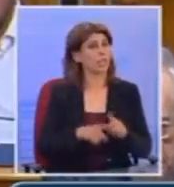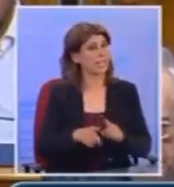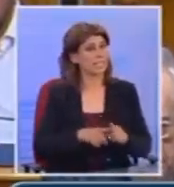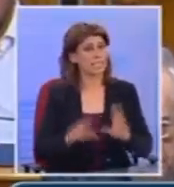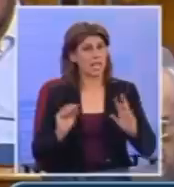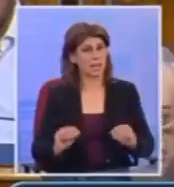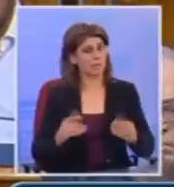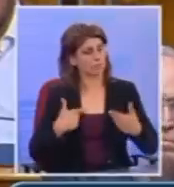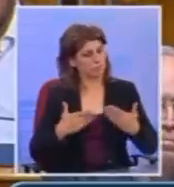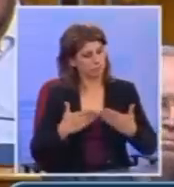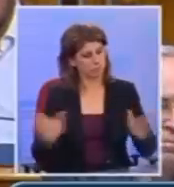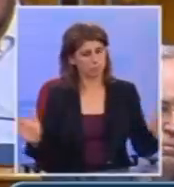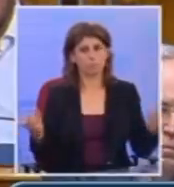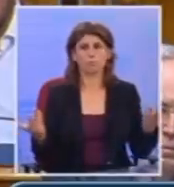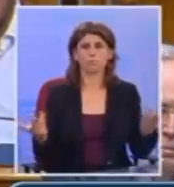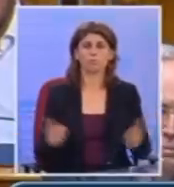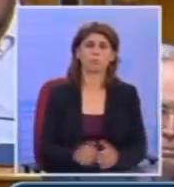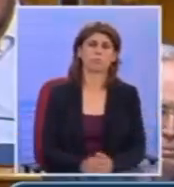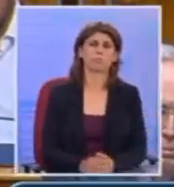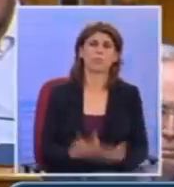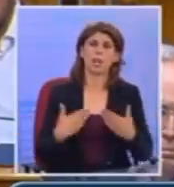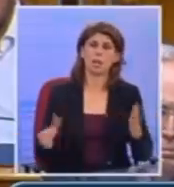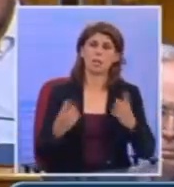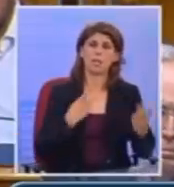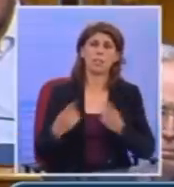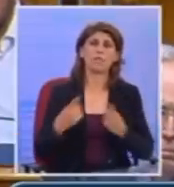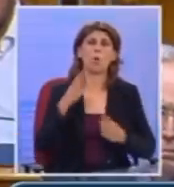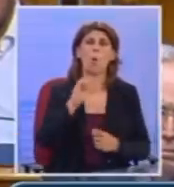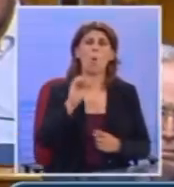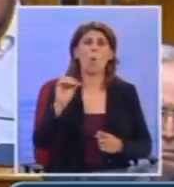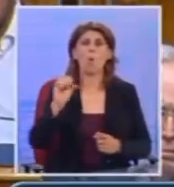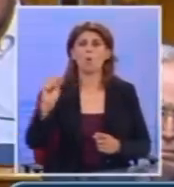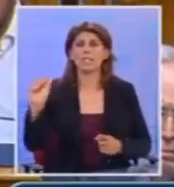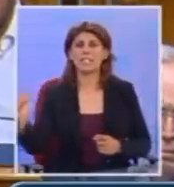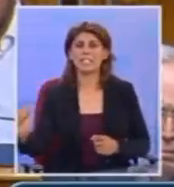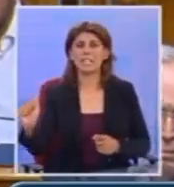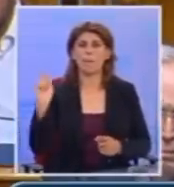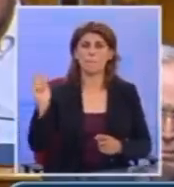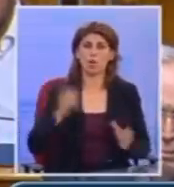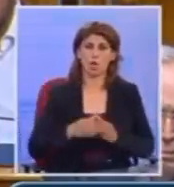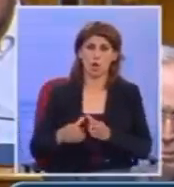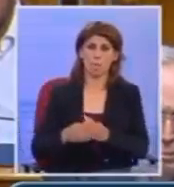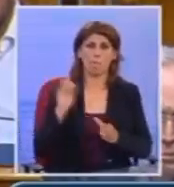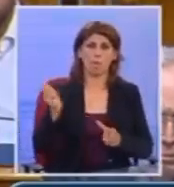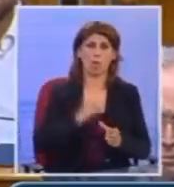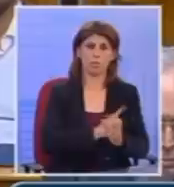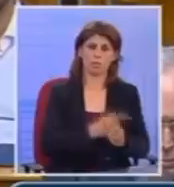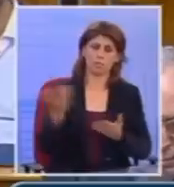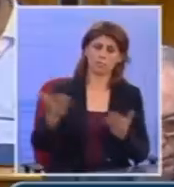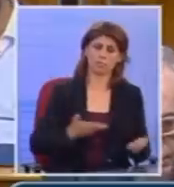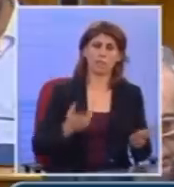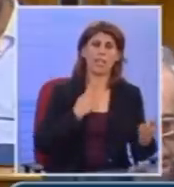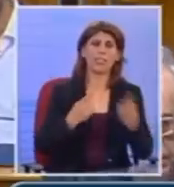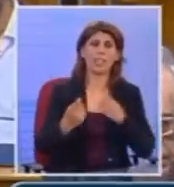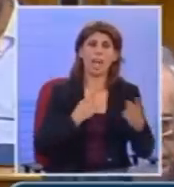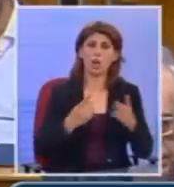εκπαίδευση, είμαστε ανοιχτοί να με ανοιχτή διαβούλευση με τον ΟΣΑ και με τα πολιτικά κόμματα, τις πολιτικές δυνάμεις, να τα φέρουμε αυτά σε διάλογο